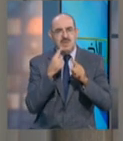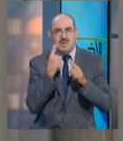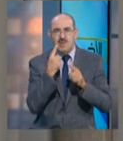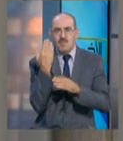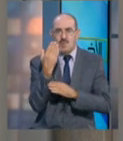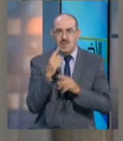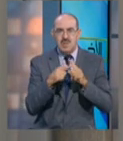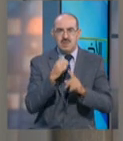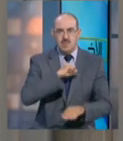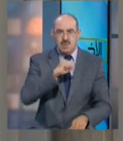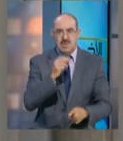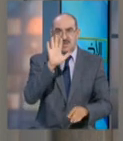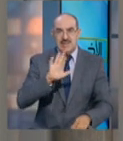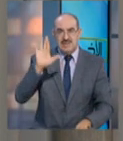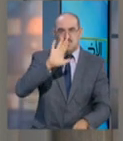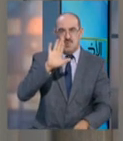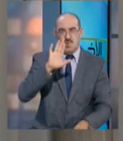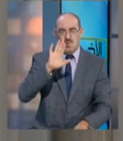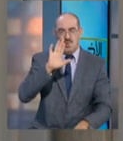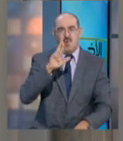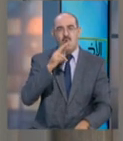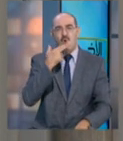الاحتياجات الطاقوية في أوروبا.